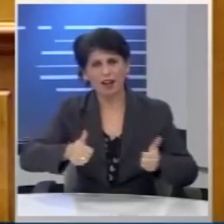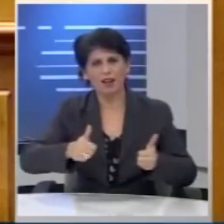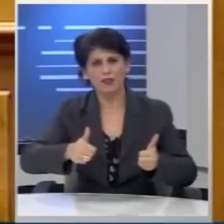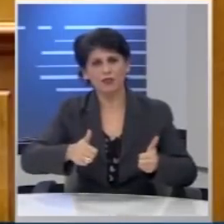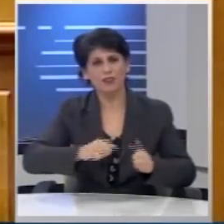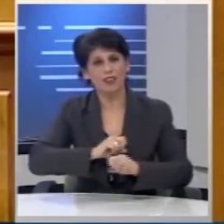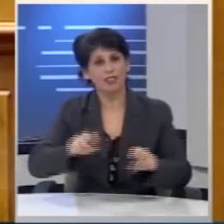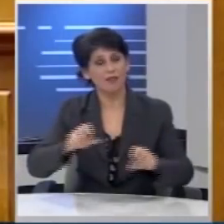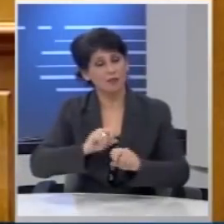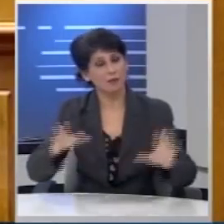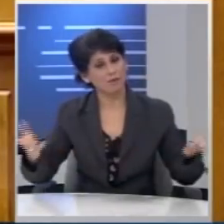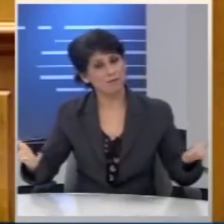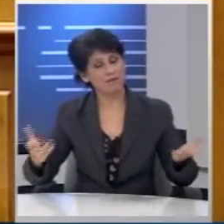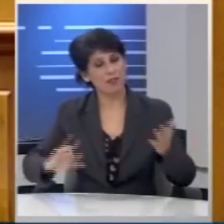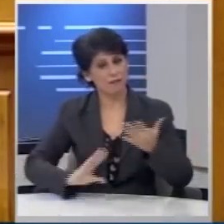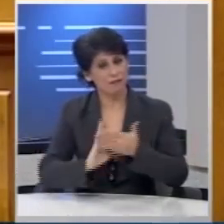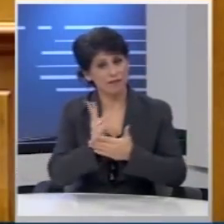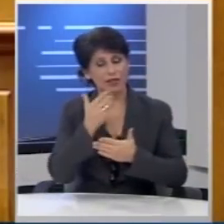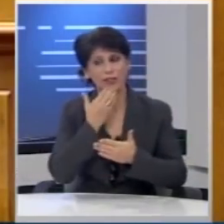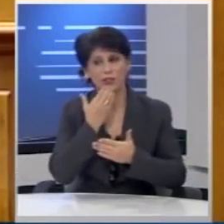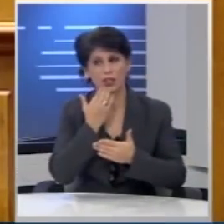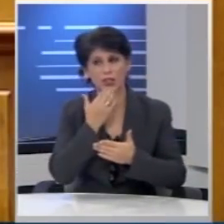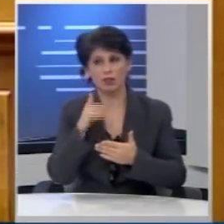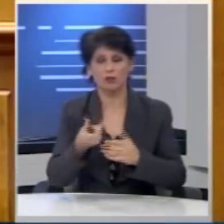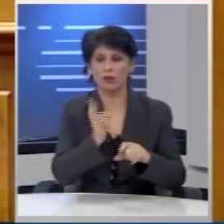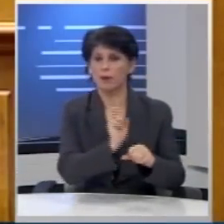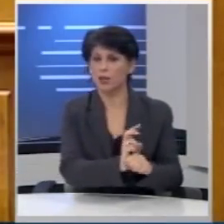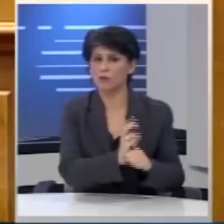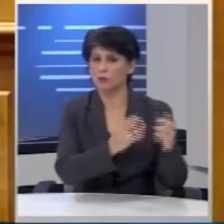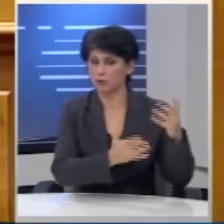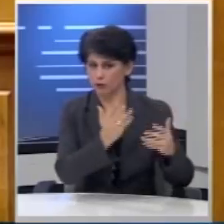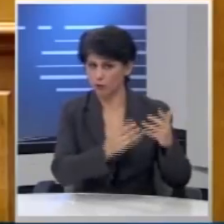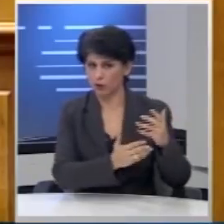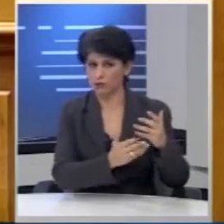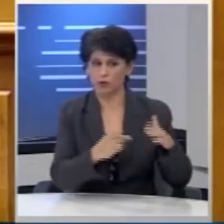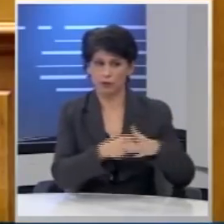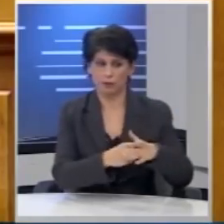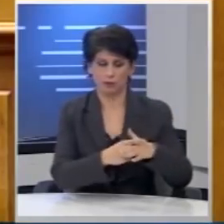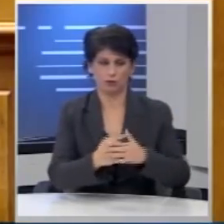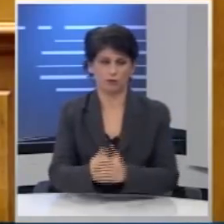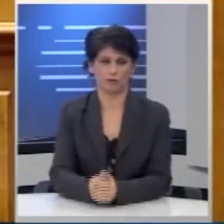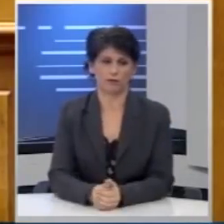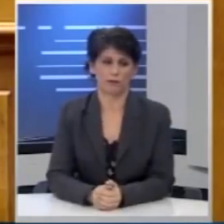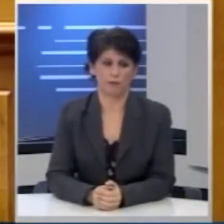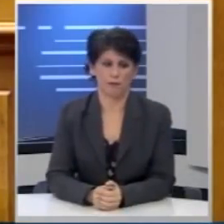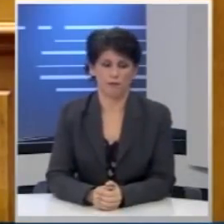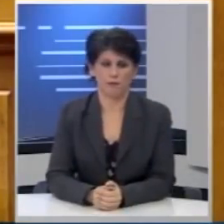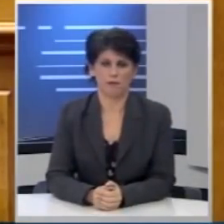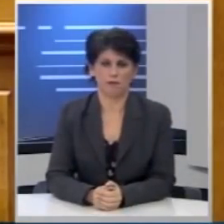να το διαφημίζετε μάλιστα σαν βελτίωση, ως πλεονασματικό προϋπολογισμό των ταμείων.